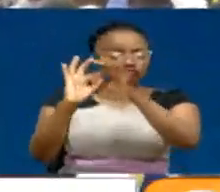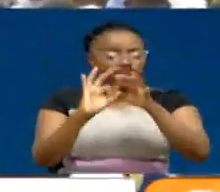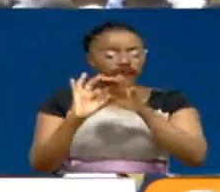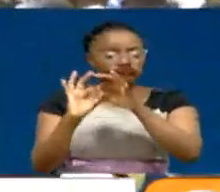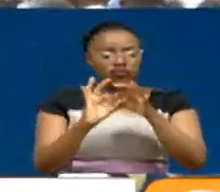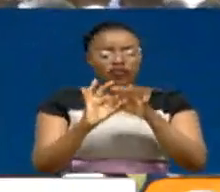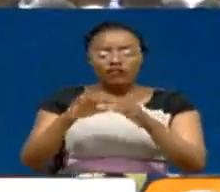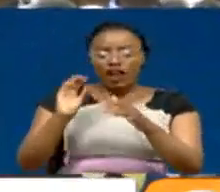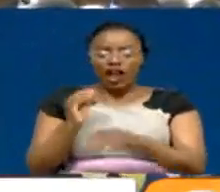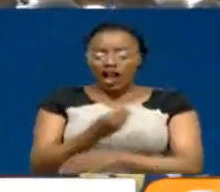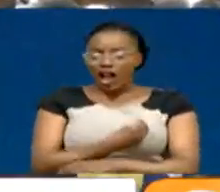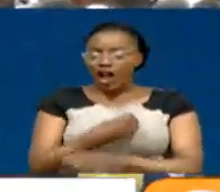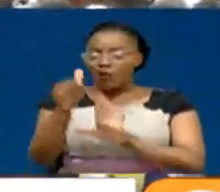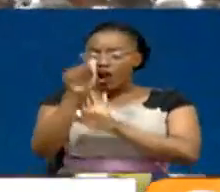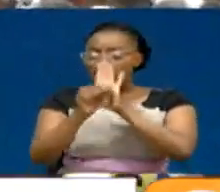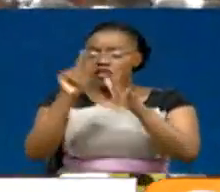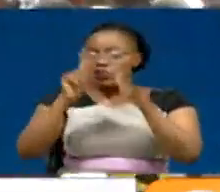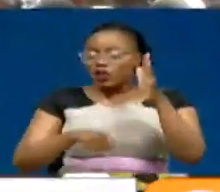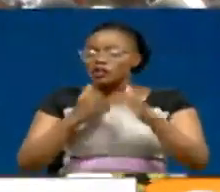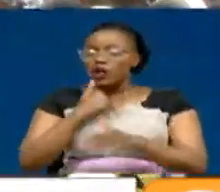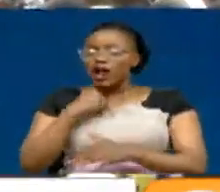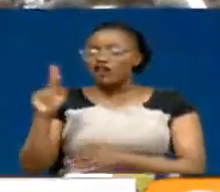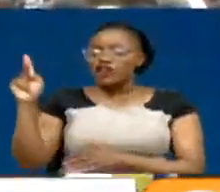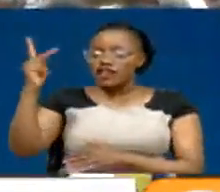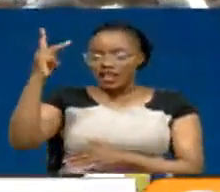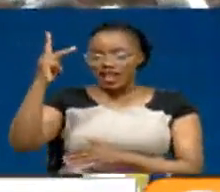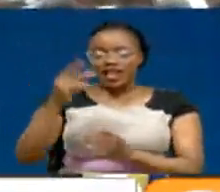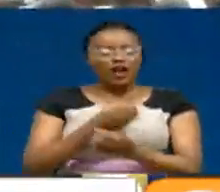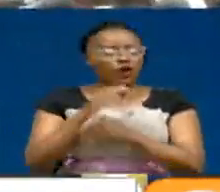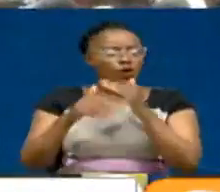Sera yetu ni kuwa na Kenya wanaishi kila mahali.